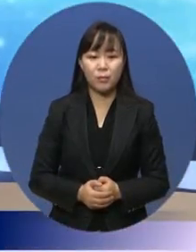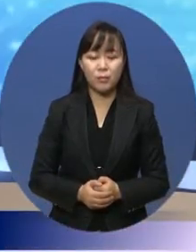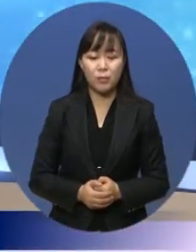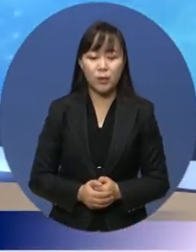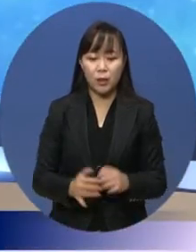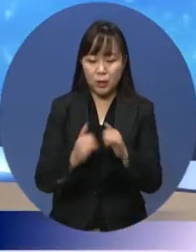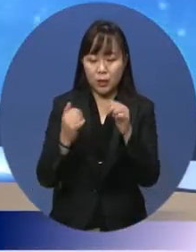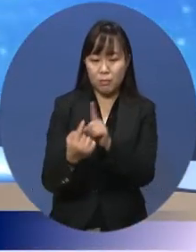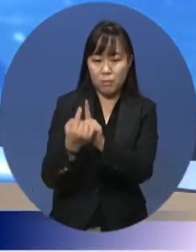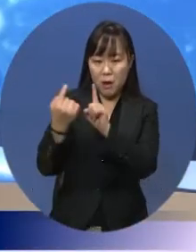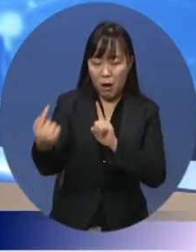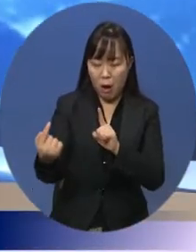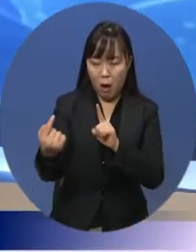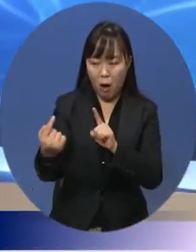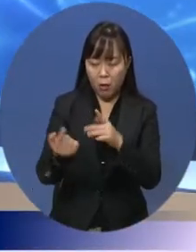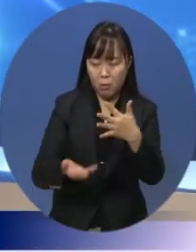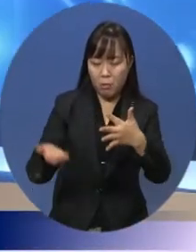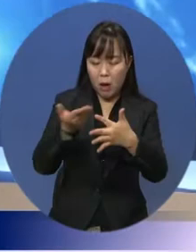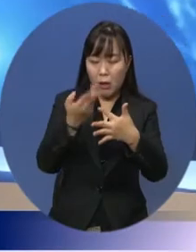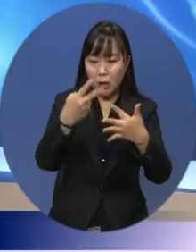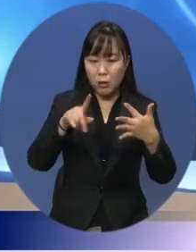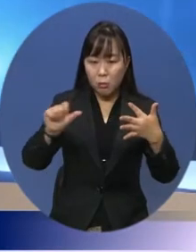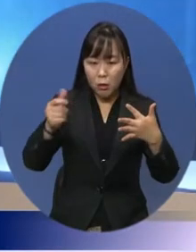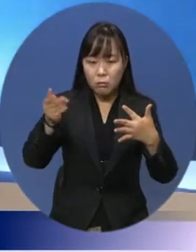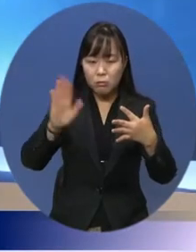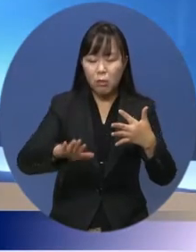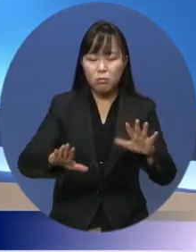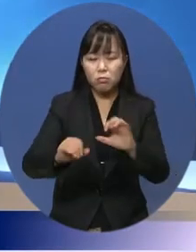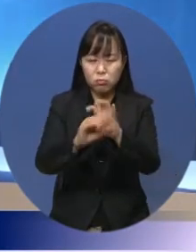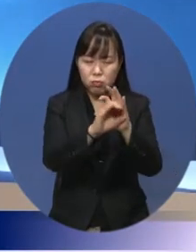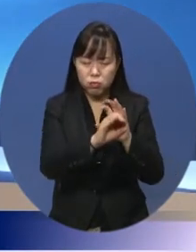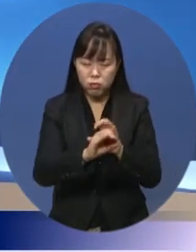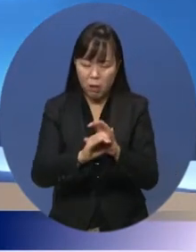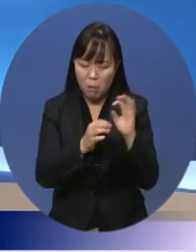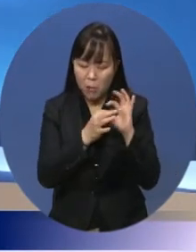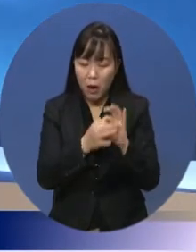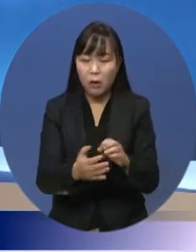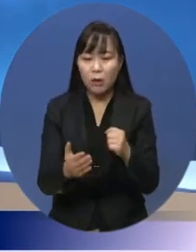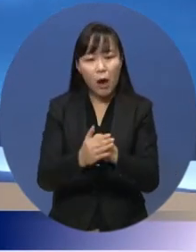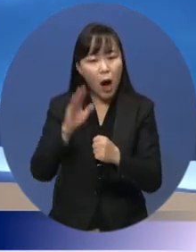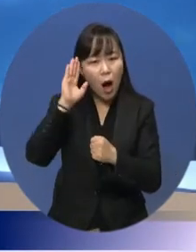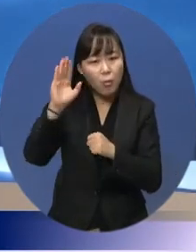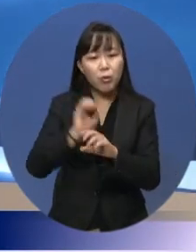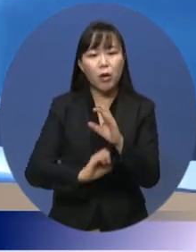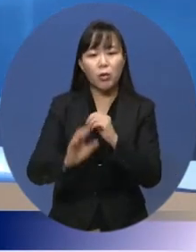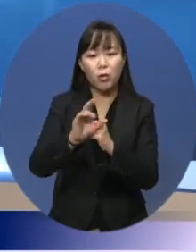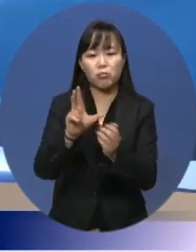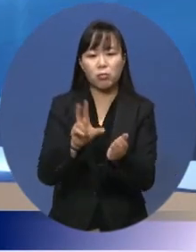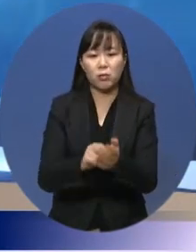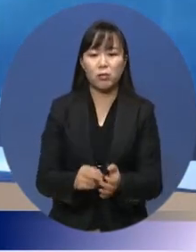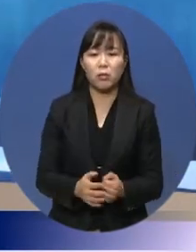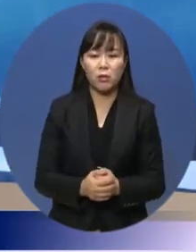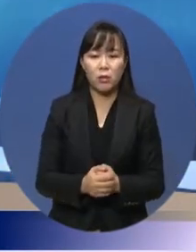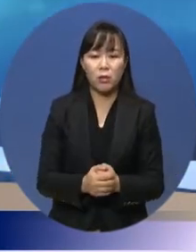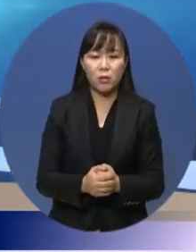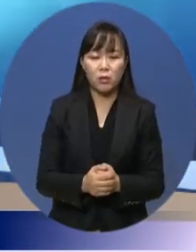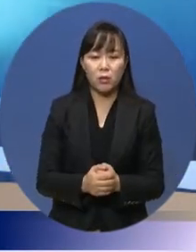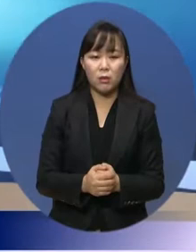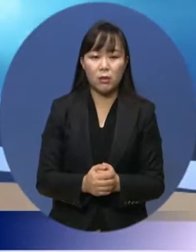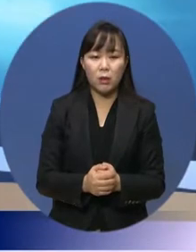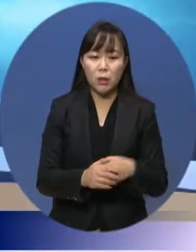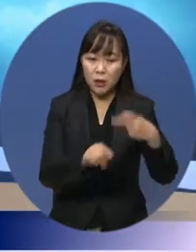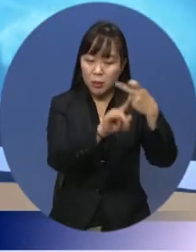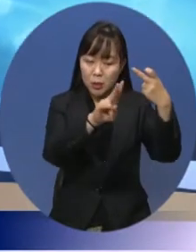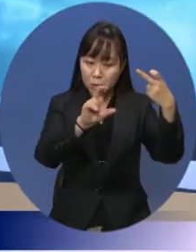거리두기 단계를 높였지만 코로나 확산세는 계속 지속되고 있어 앞으로가 더 문제입니다.